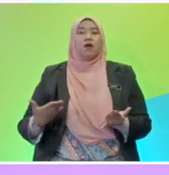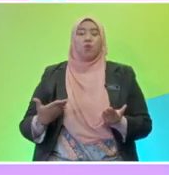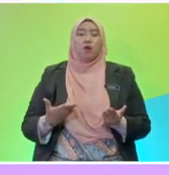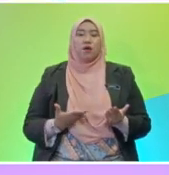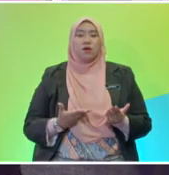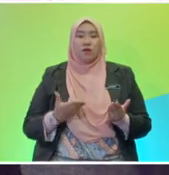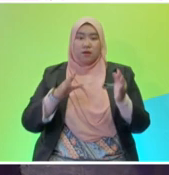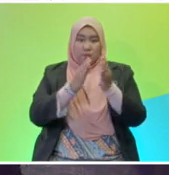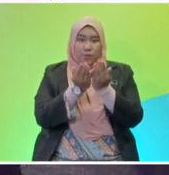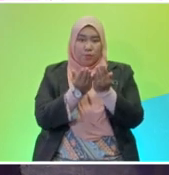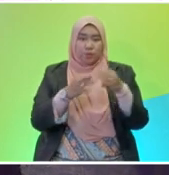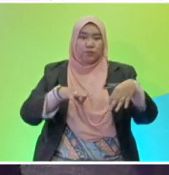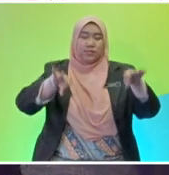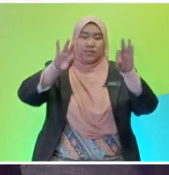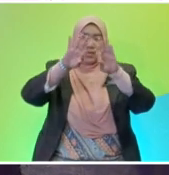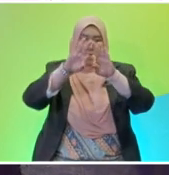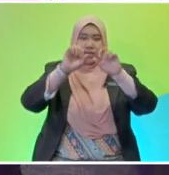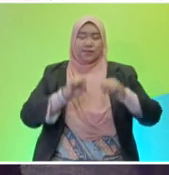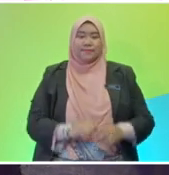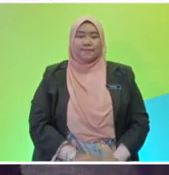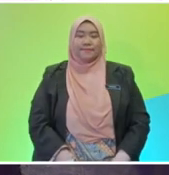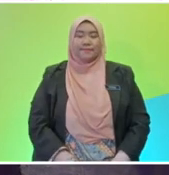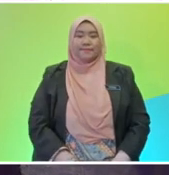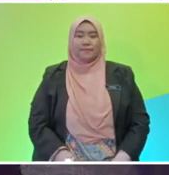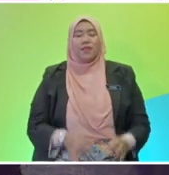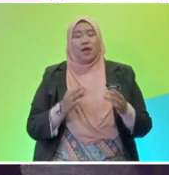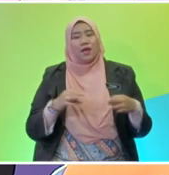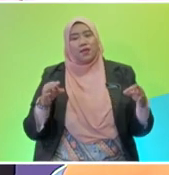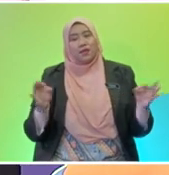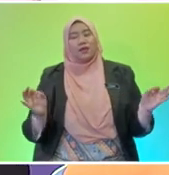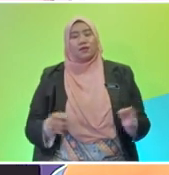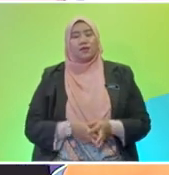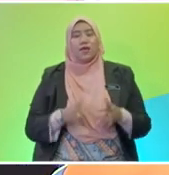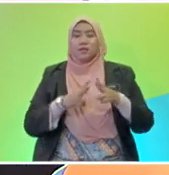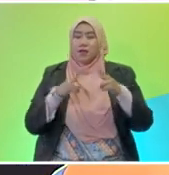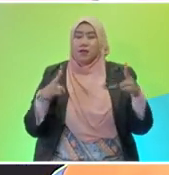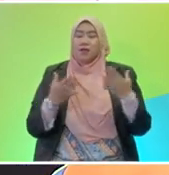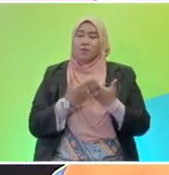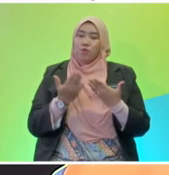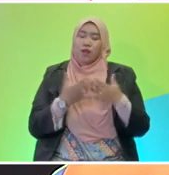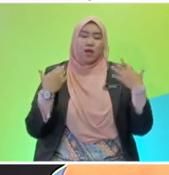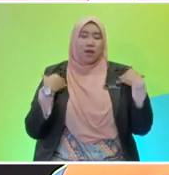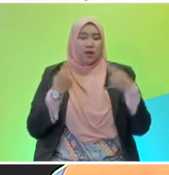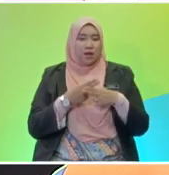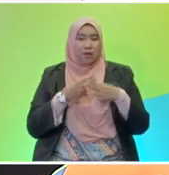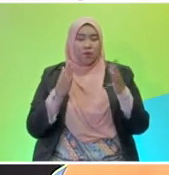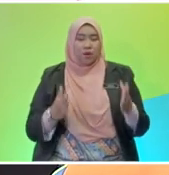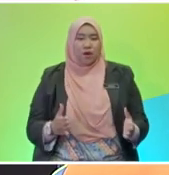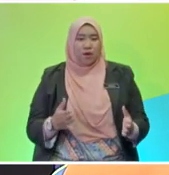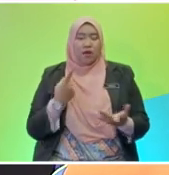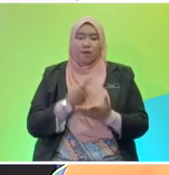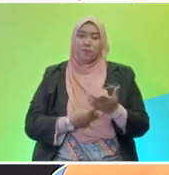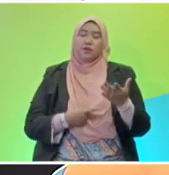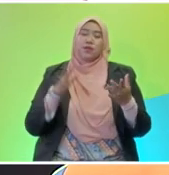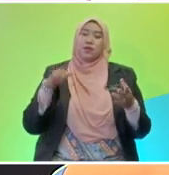ada ini bawel buku cerita ayahnya sangat mudah Apa yang sedang